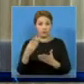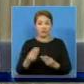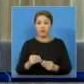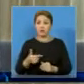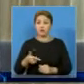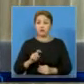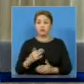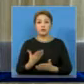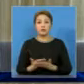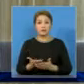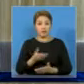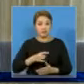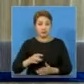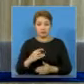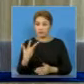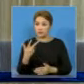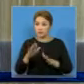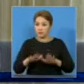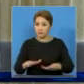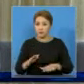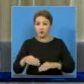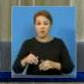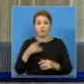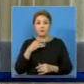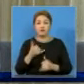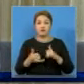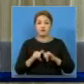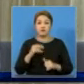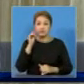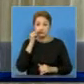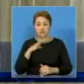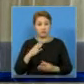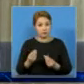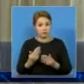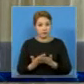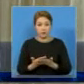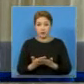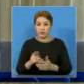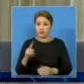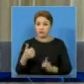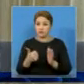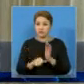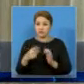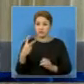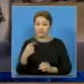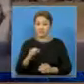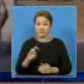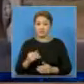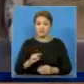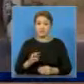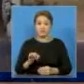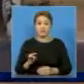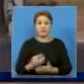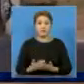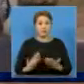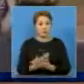топлива. Наш регион находится на третьем месте после Павлодара и Шымкента по его стоимости, то есть 161 тенге за литр.